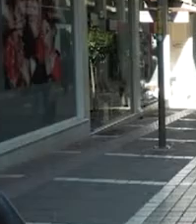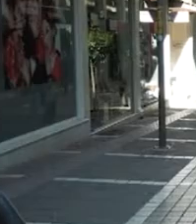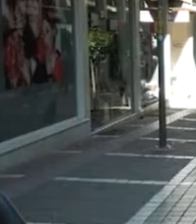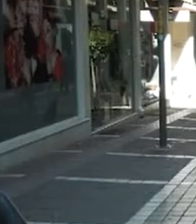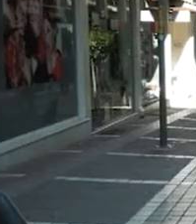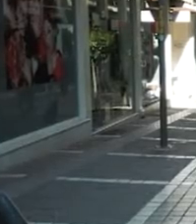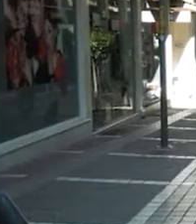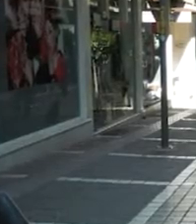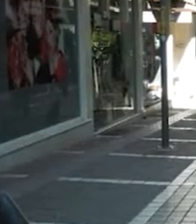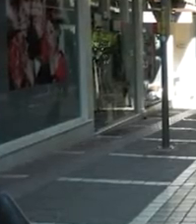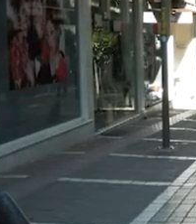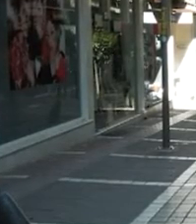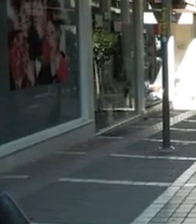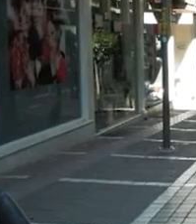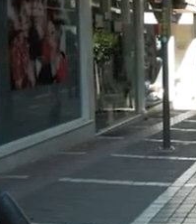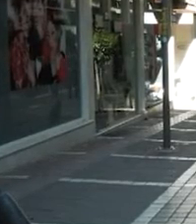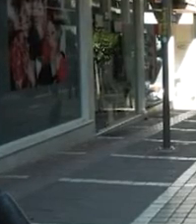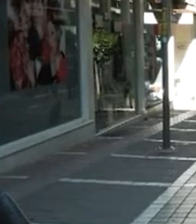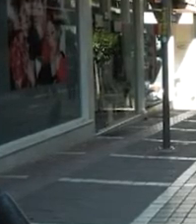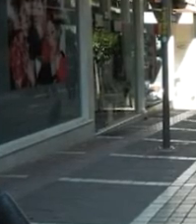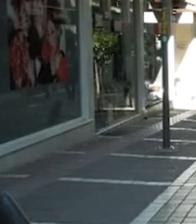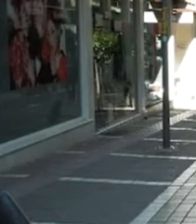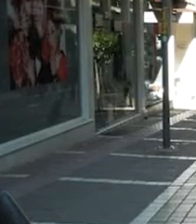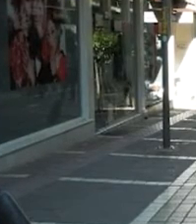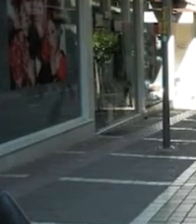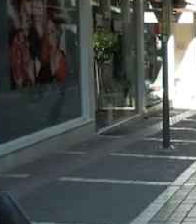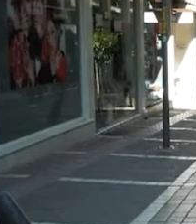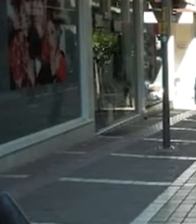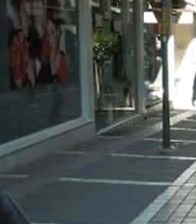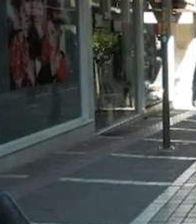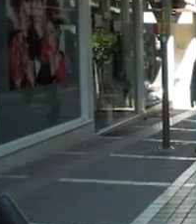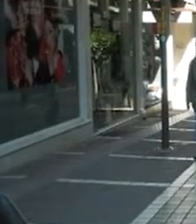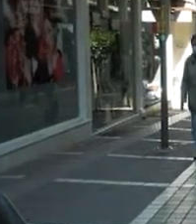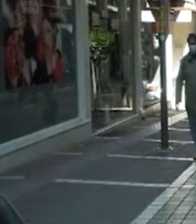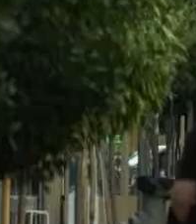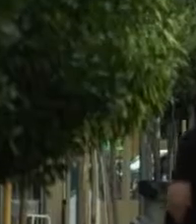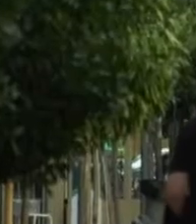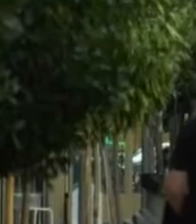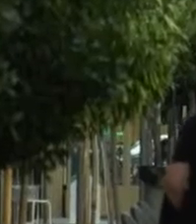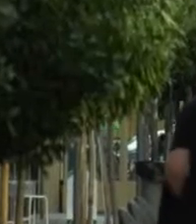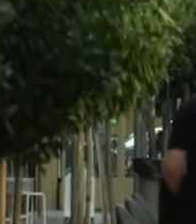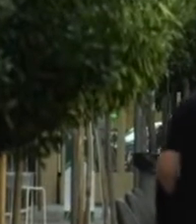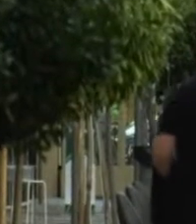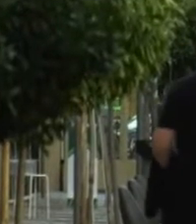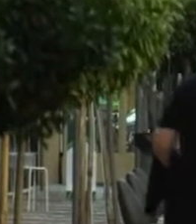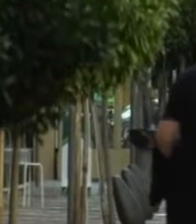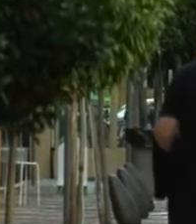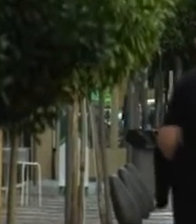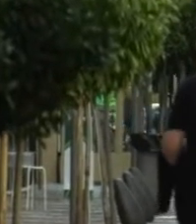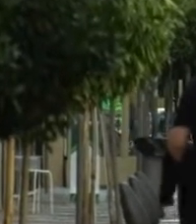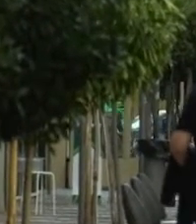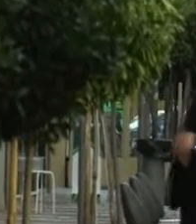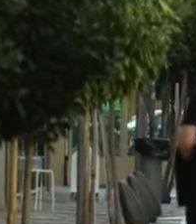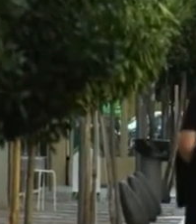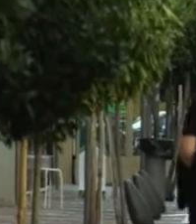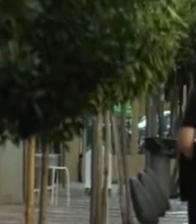Ενότητα των Ιωαννίνων και ένα στην Περιφερειακή Ενότητα της Θεσπρωτείας. Αρνητικά στο μεταξύ ήταν τα 157 rapid test που έγιναν